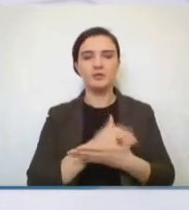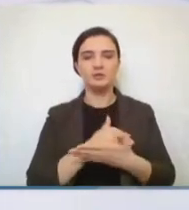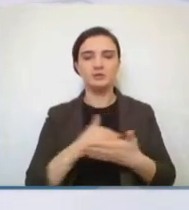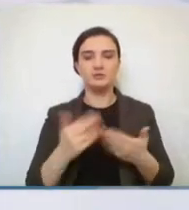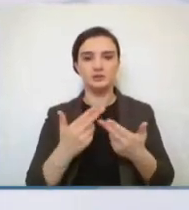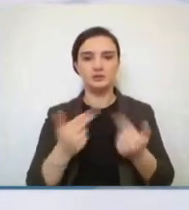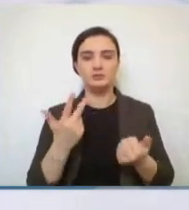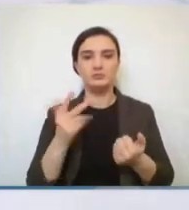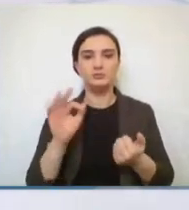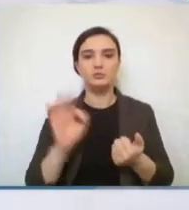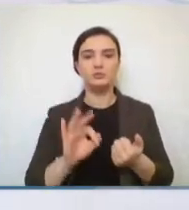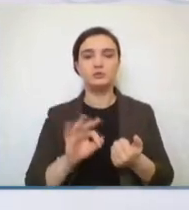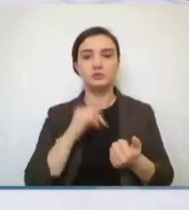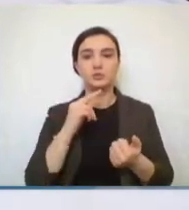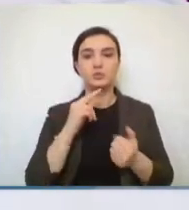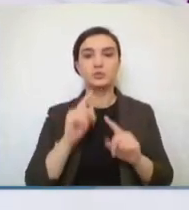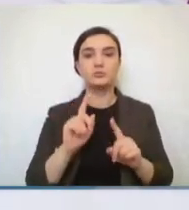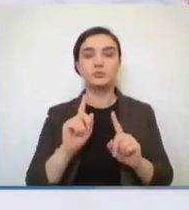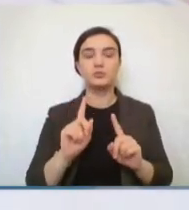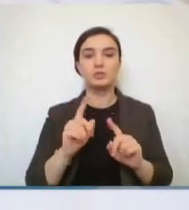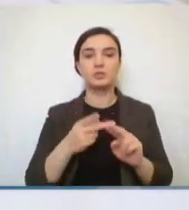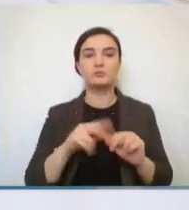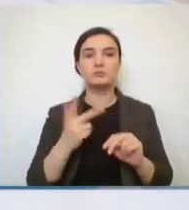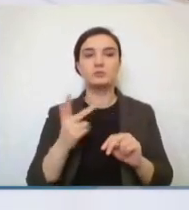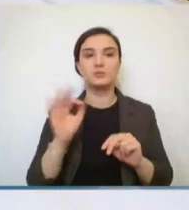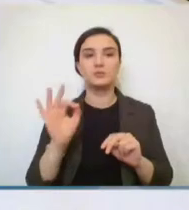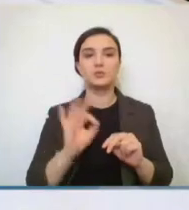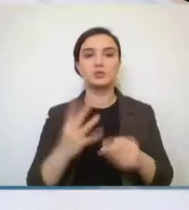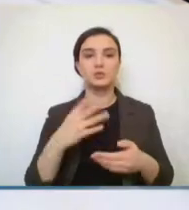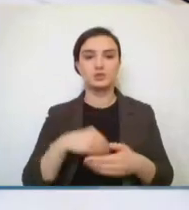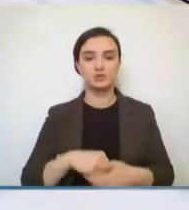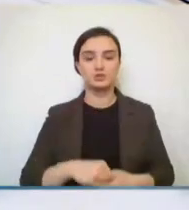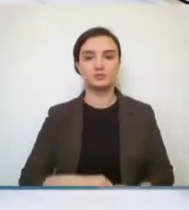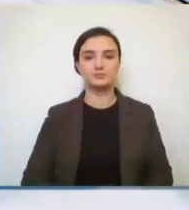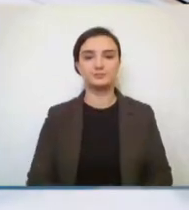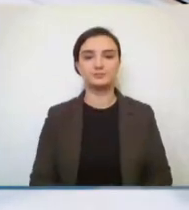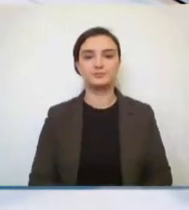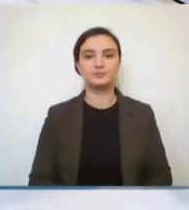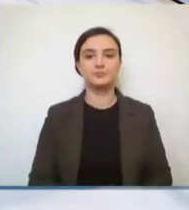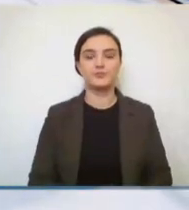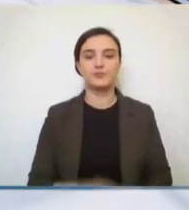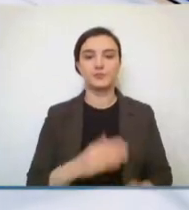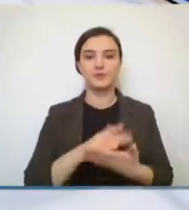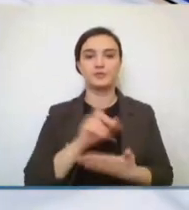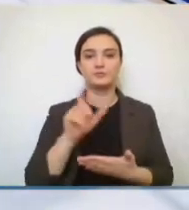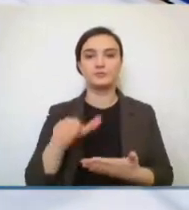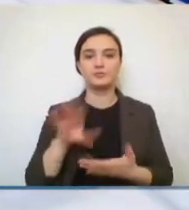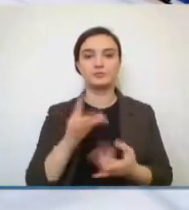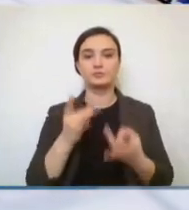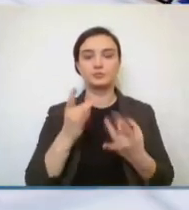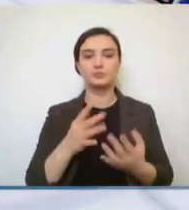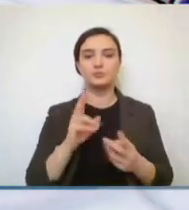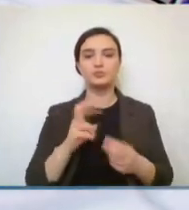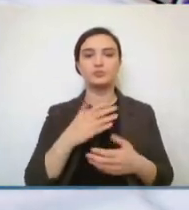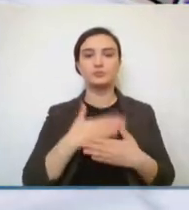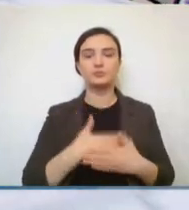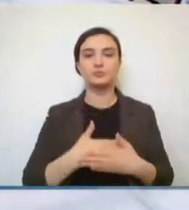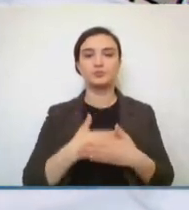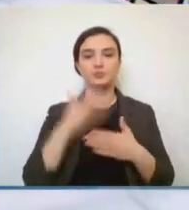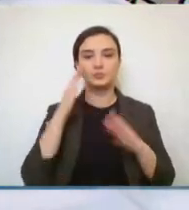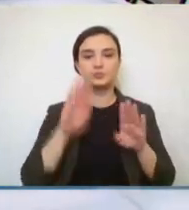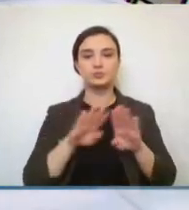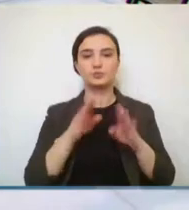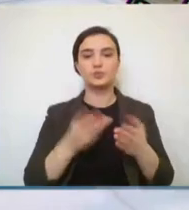3%-ით საყურადღებოა, მაგრამ იმ 3%-ში არიან ადამიანები, რომელსაც უბრალოდ მაგნიტურ-რეზონანსული ტომოგრაფიით დაუდგინდა. როდესაც